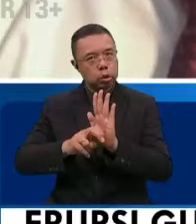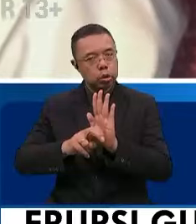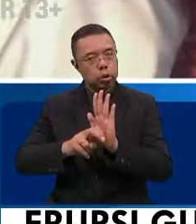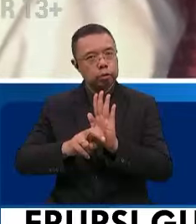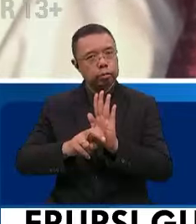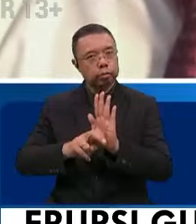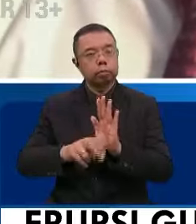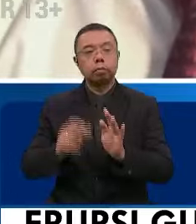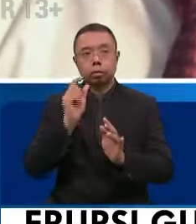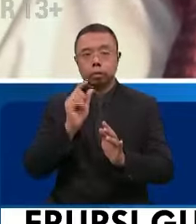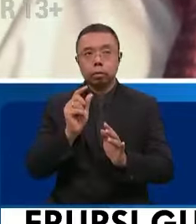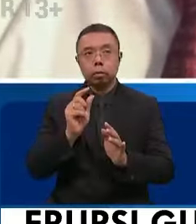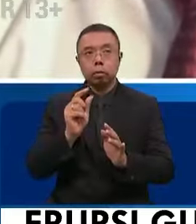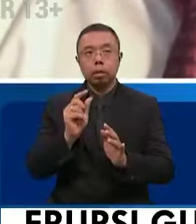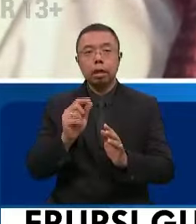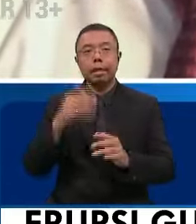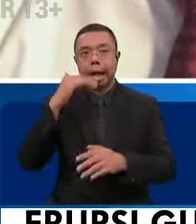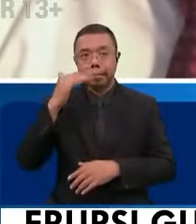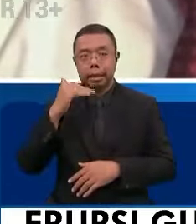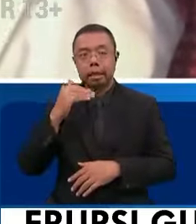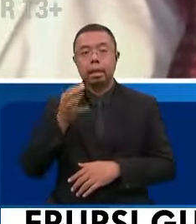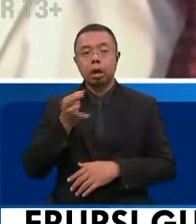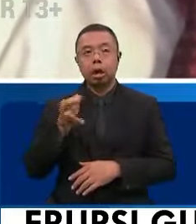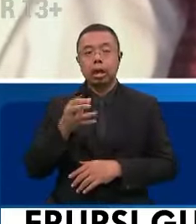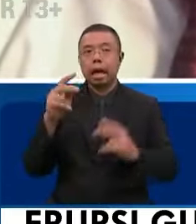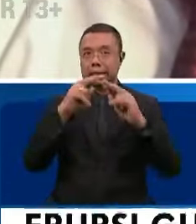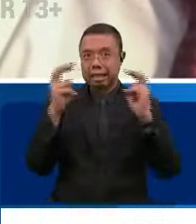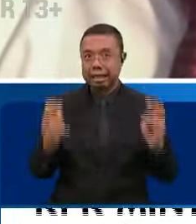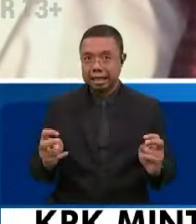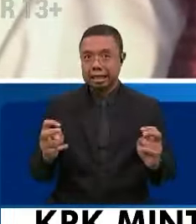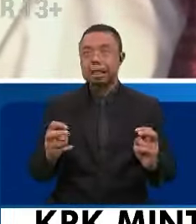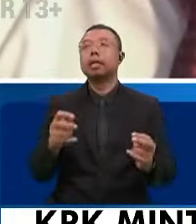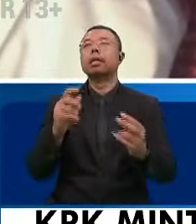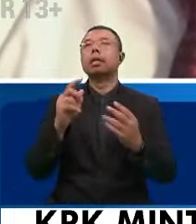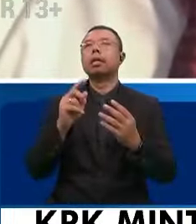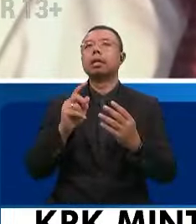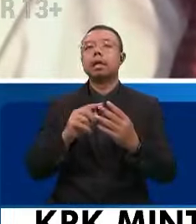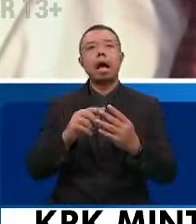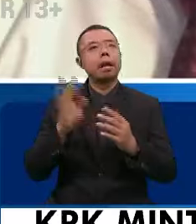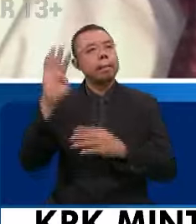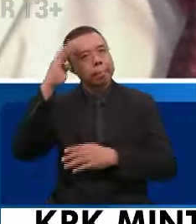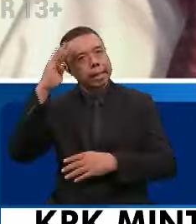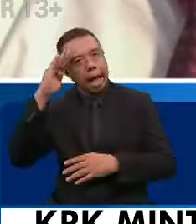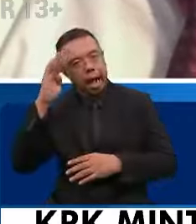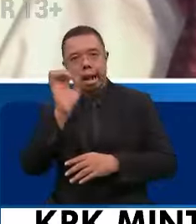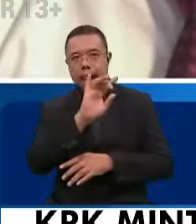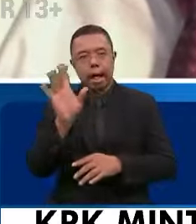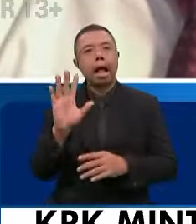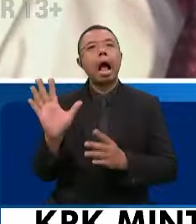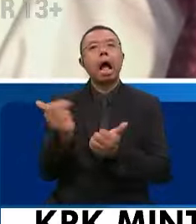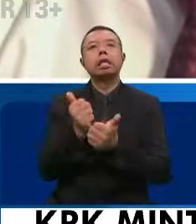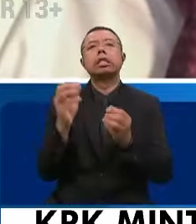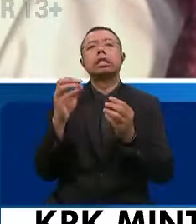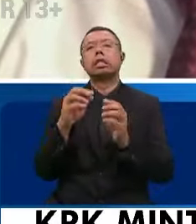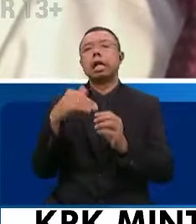Baik. Dan untuk cabai di Kota Kediri, Kabupaten Kediri dan Blitar dan sekitarnya, di sana penghasil cabai yang